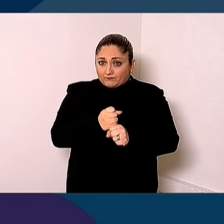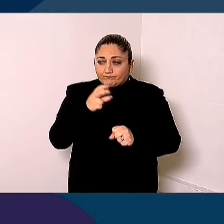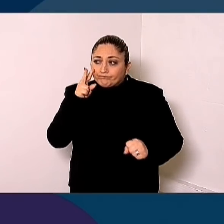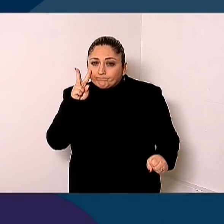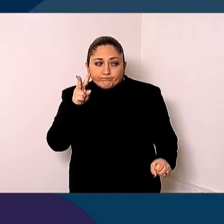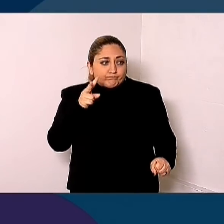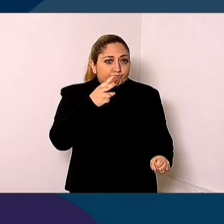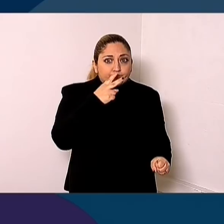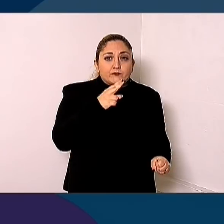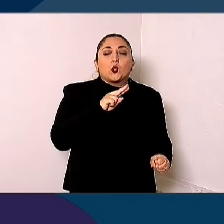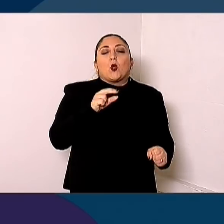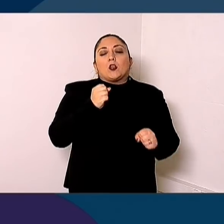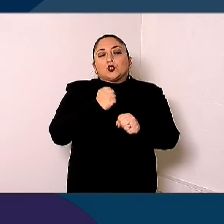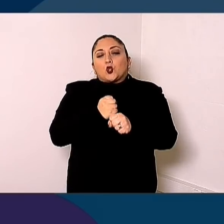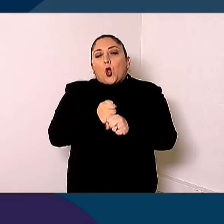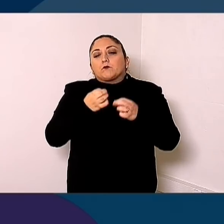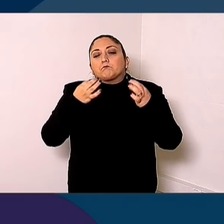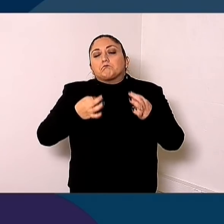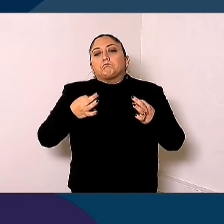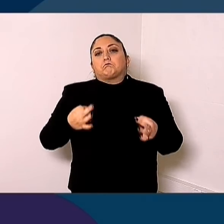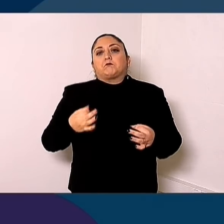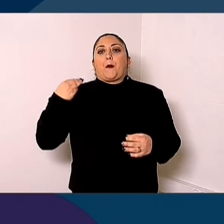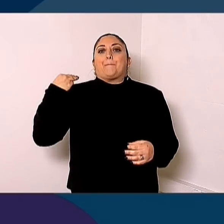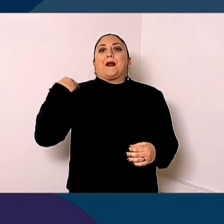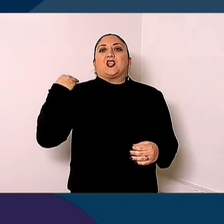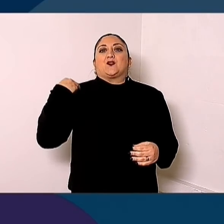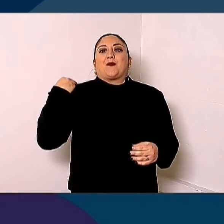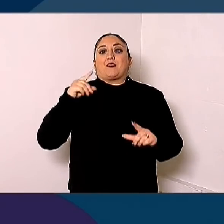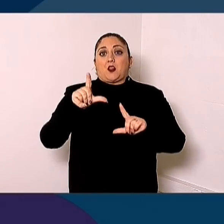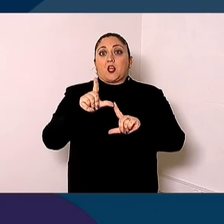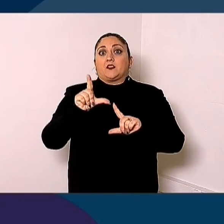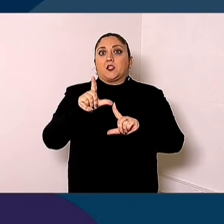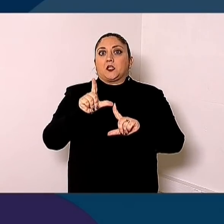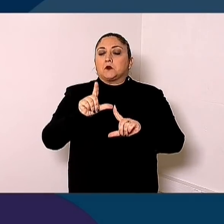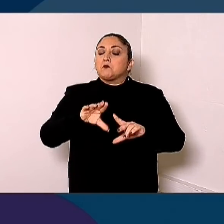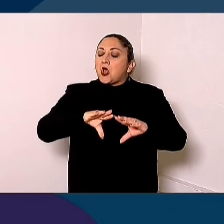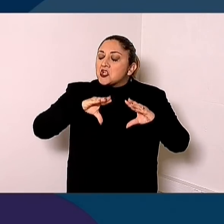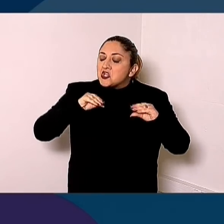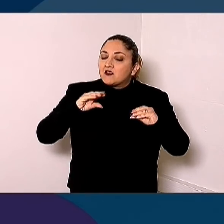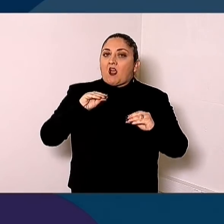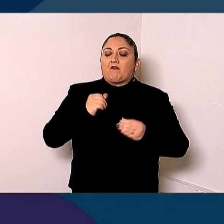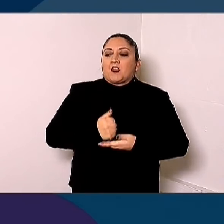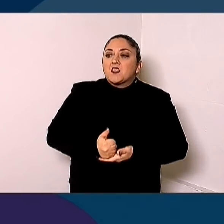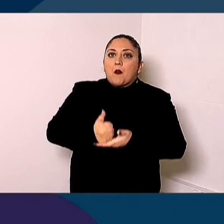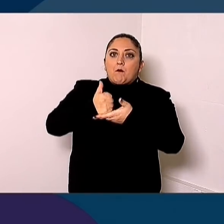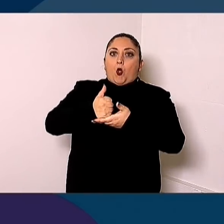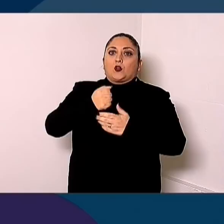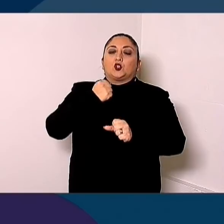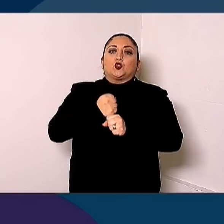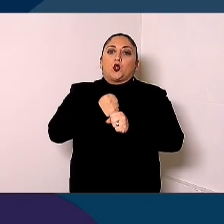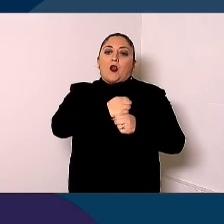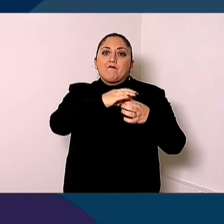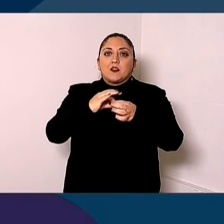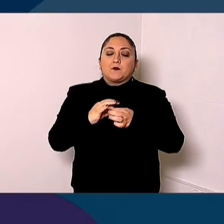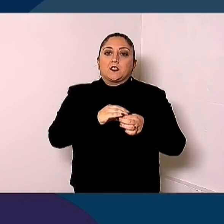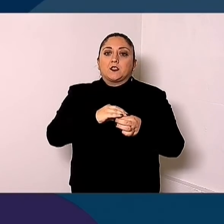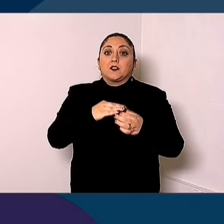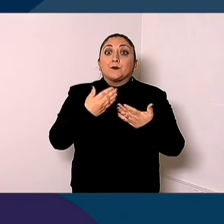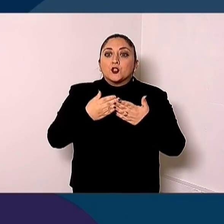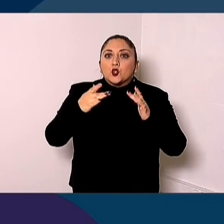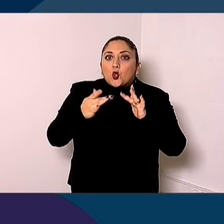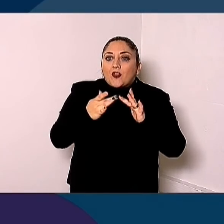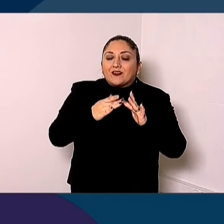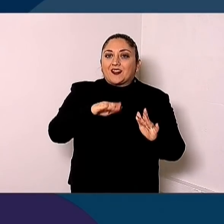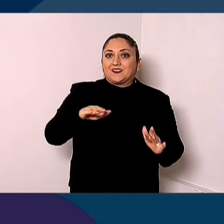anka kien hemm ħidma tajba ħafna mal-management tal-Lidl fejn enuna ħafna kemm fil-contact tracing